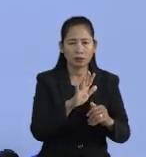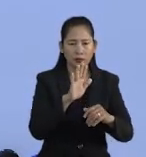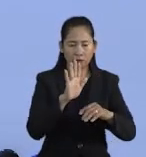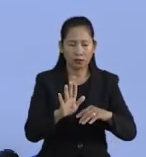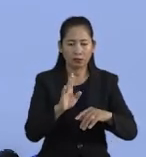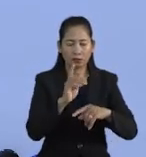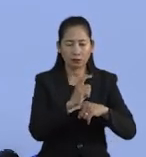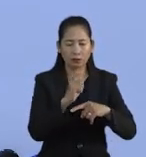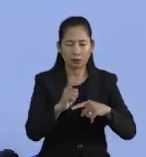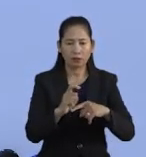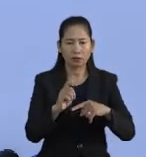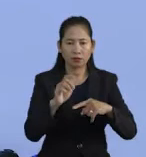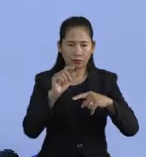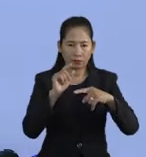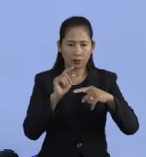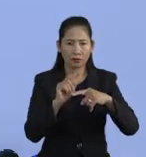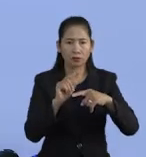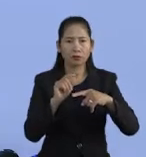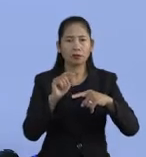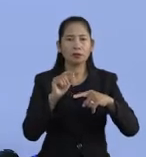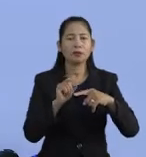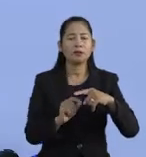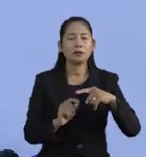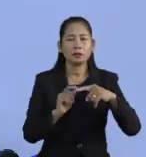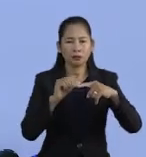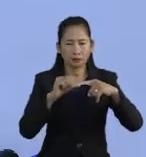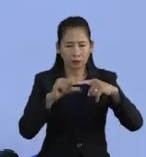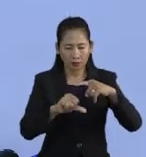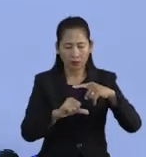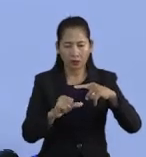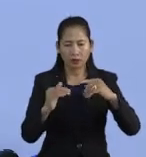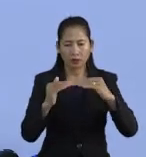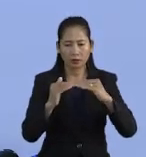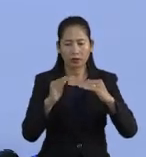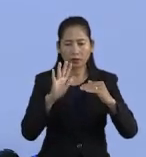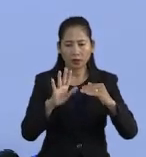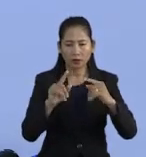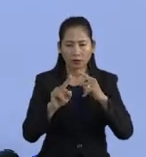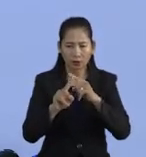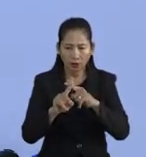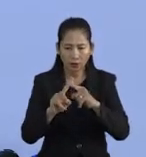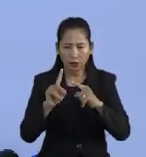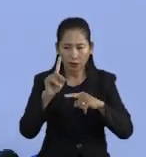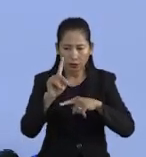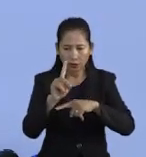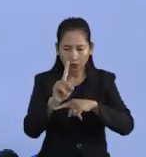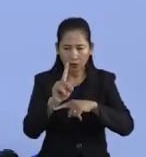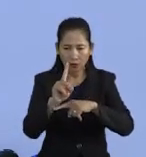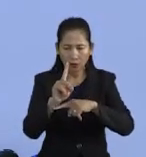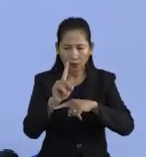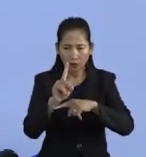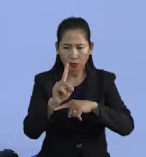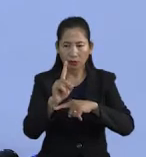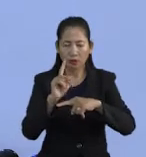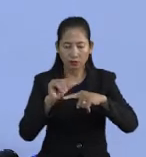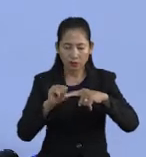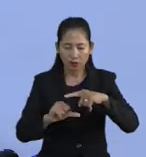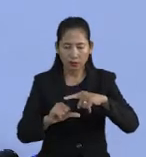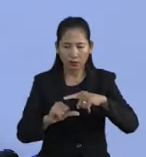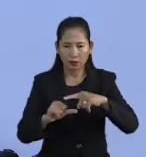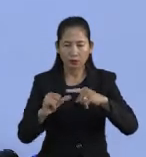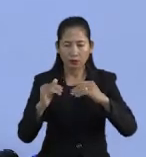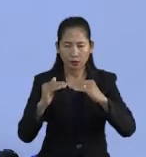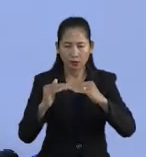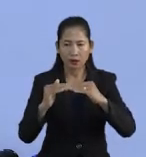nữ trúng phe rơi miếng làm lại pram con đường mũi lứ ấp phe mũi rơi